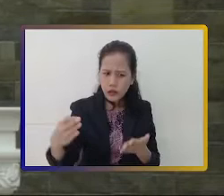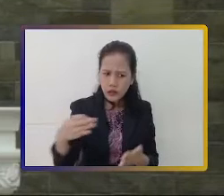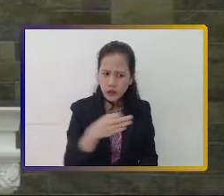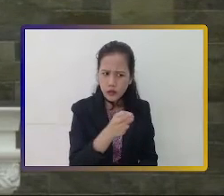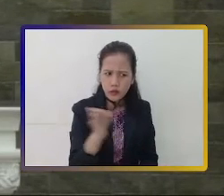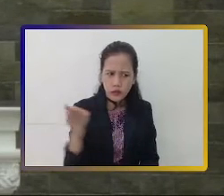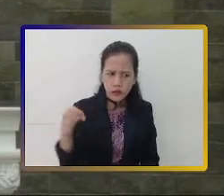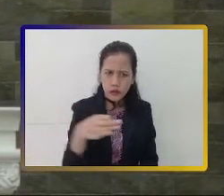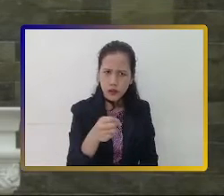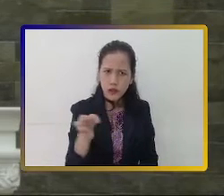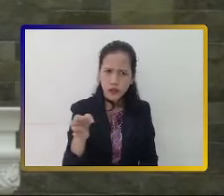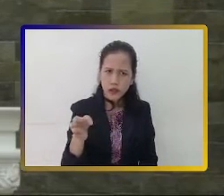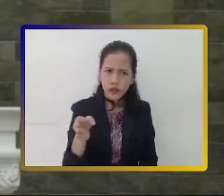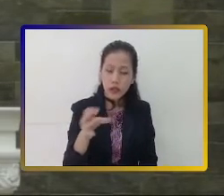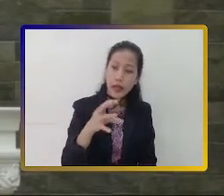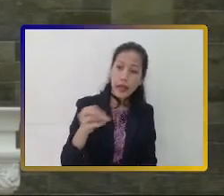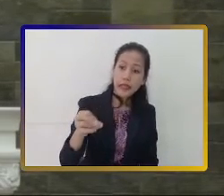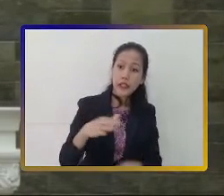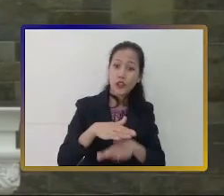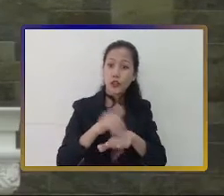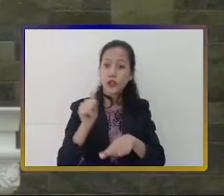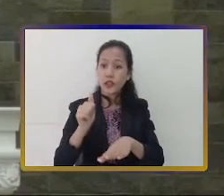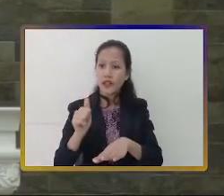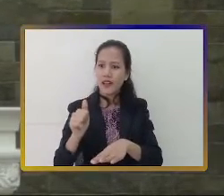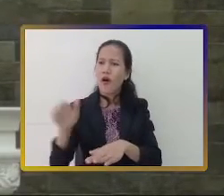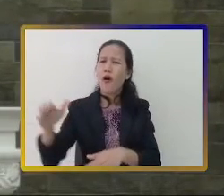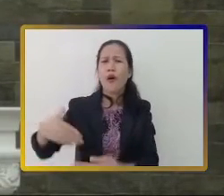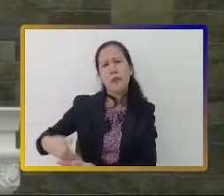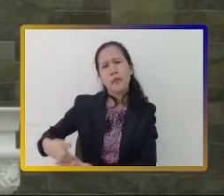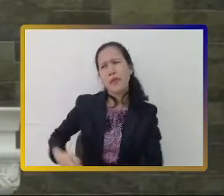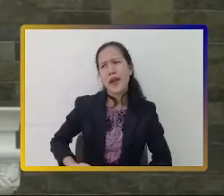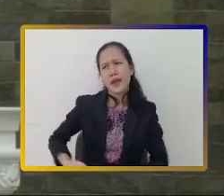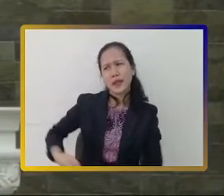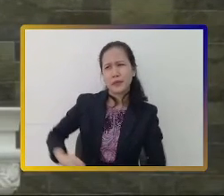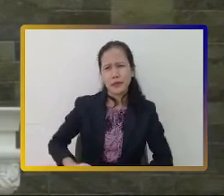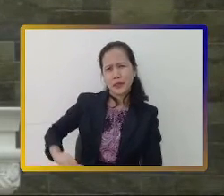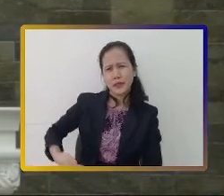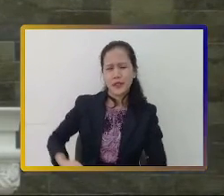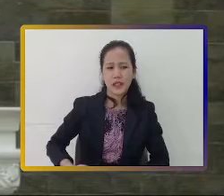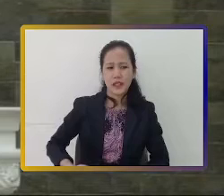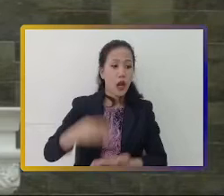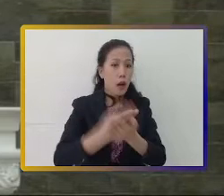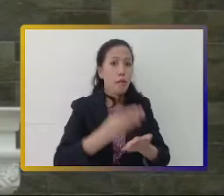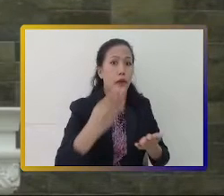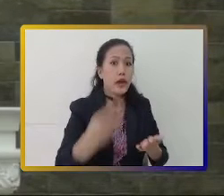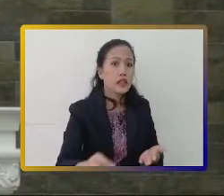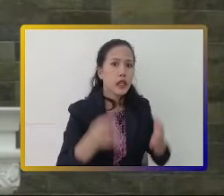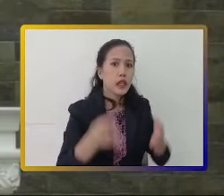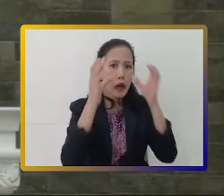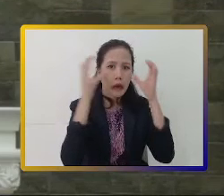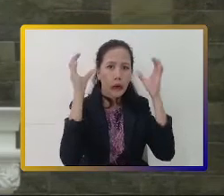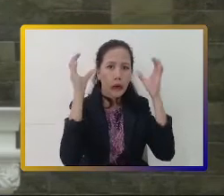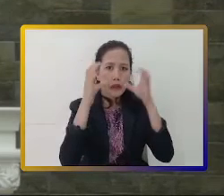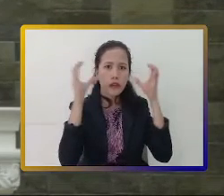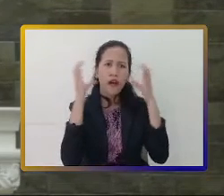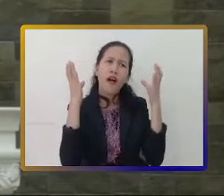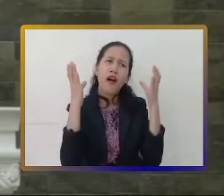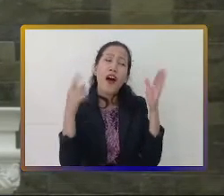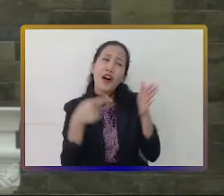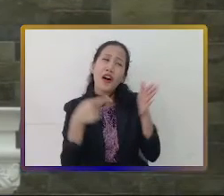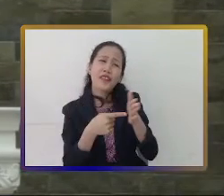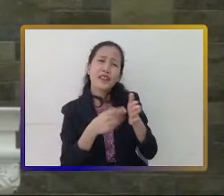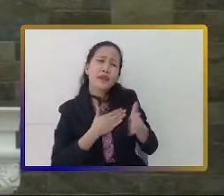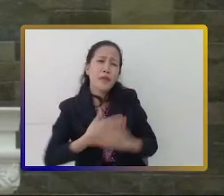their goldfish a baby. Bibili po sila ng pusa at tatawagin po nilang, this is